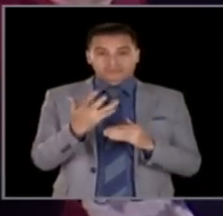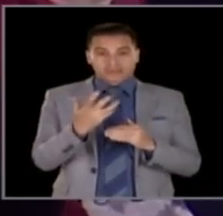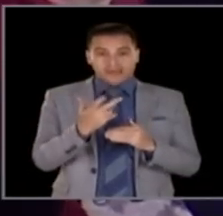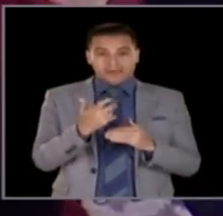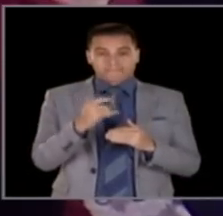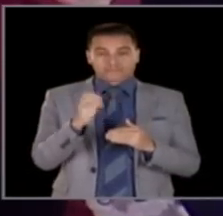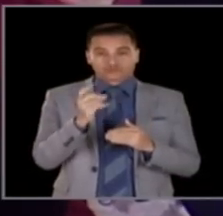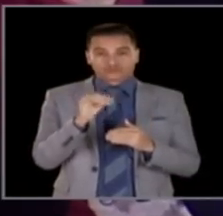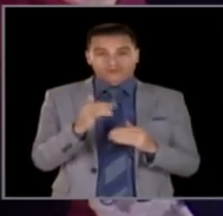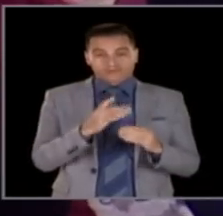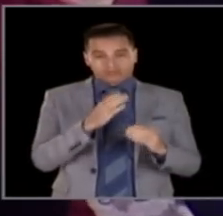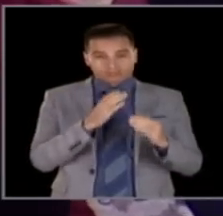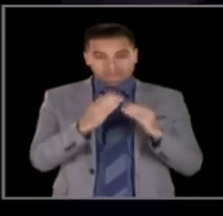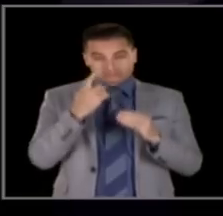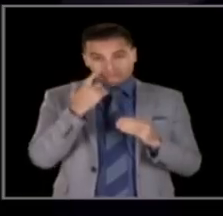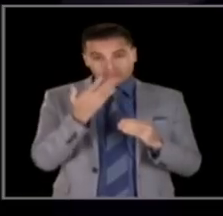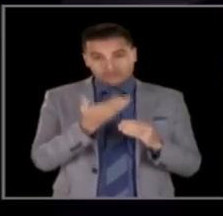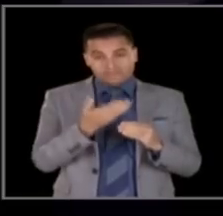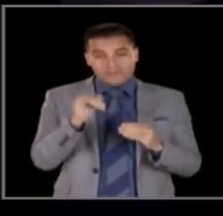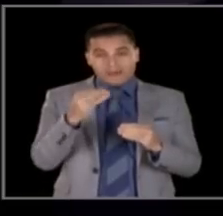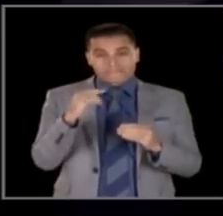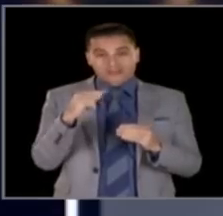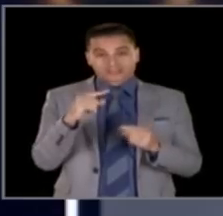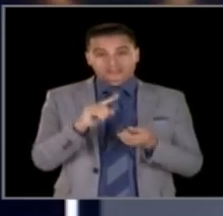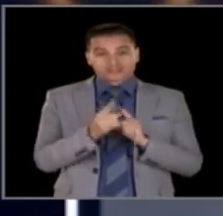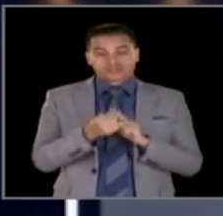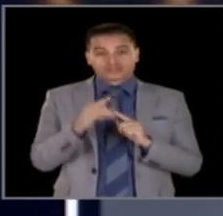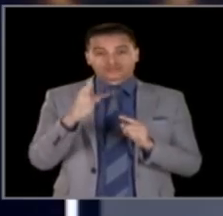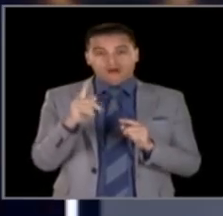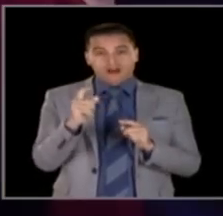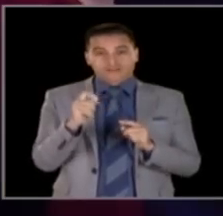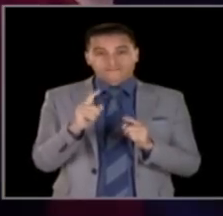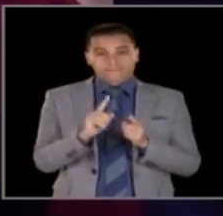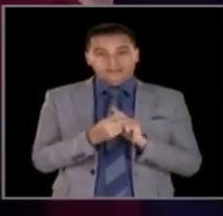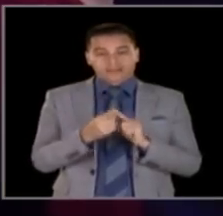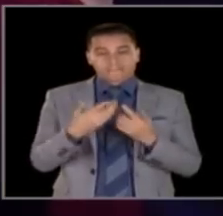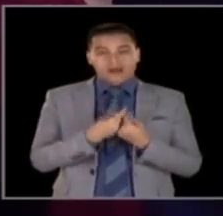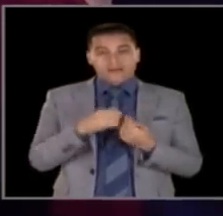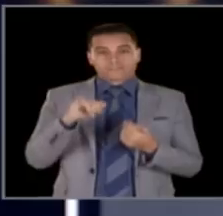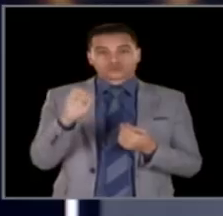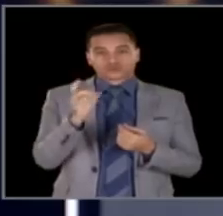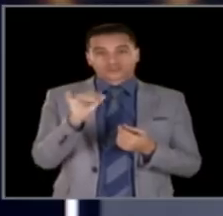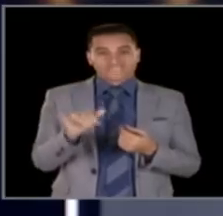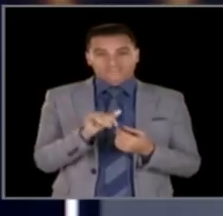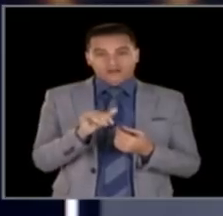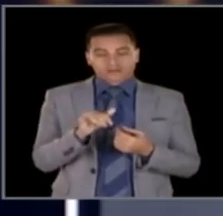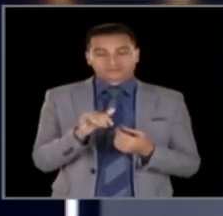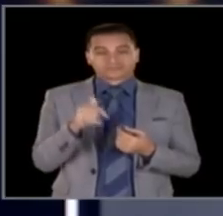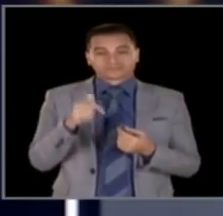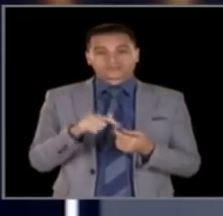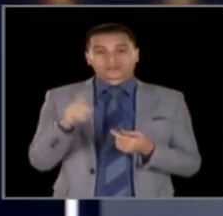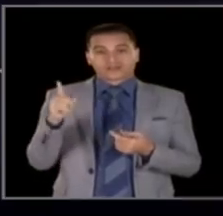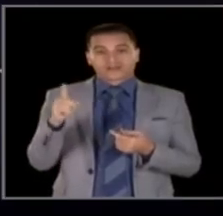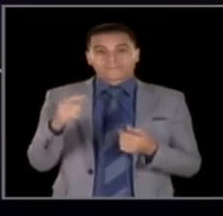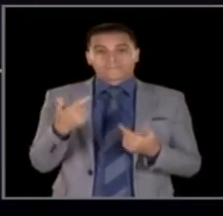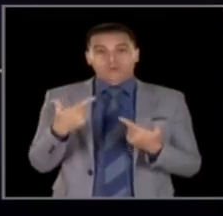الفجال، ومحمد شرف رجع مكان مصطفى عبد اللطيف. وفايترز عندهم تغيير